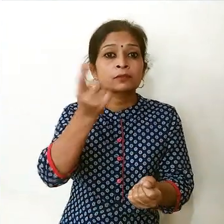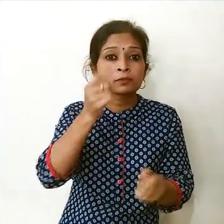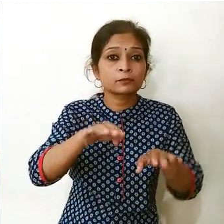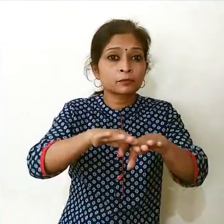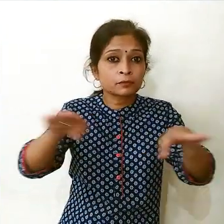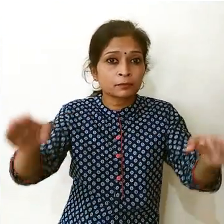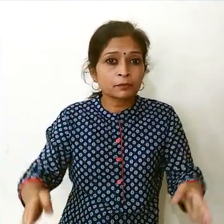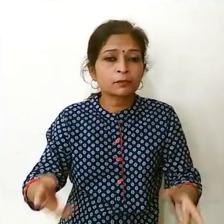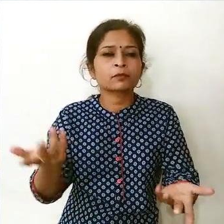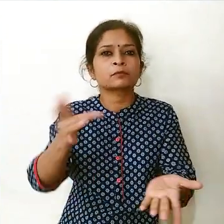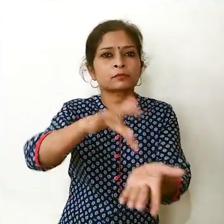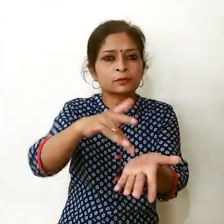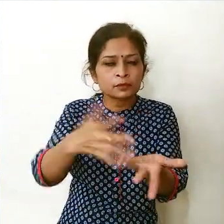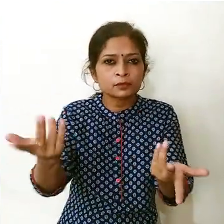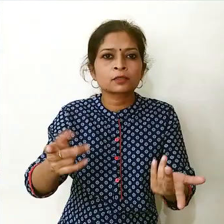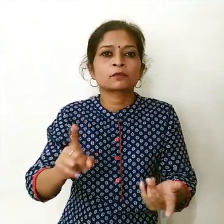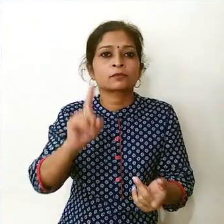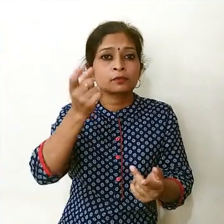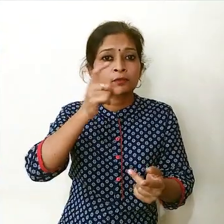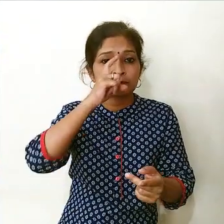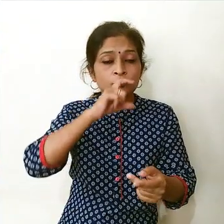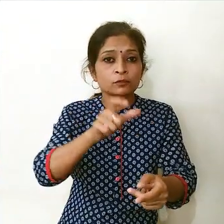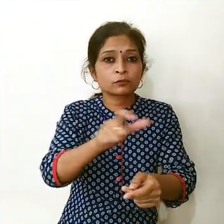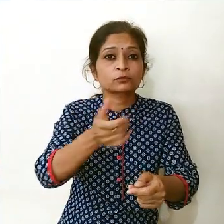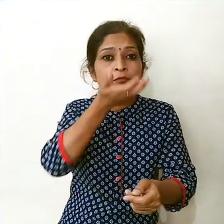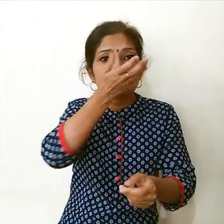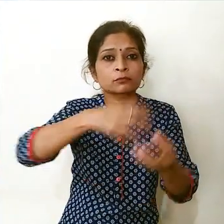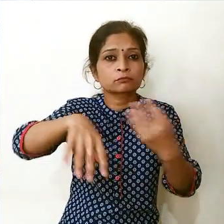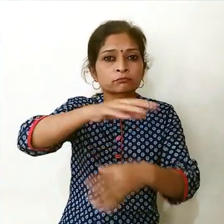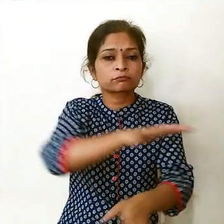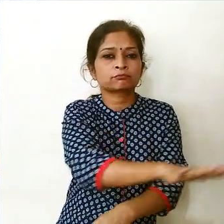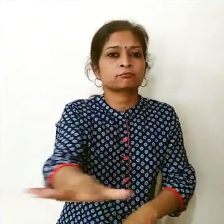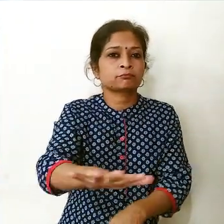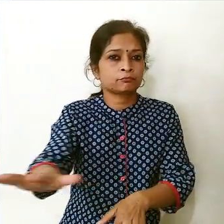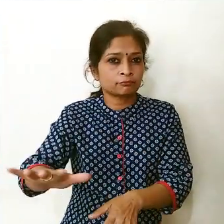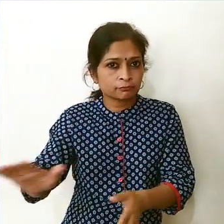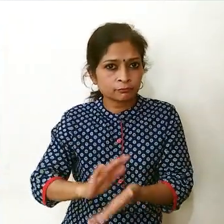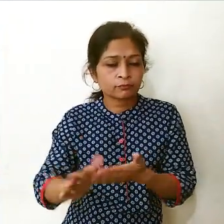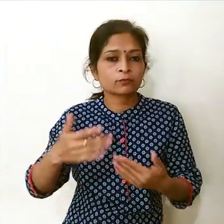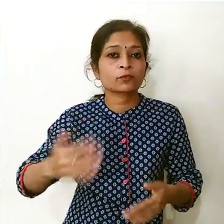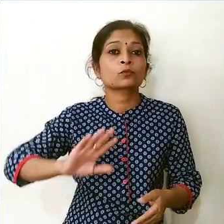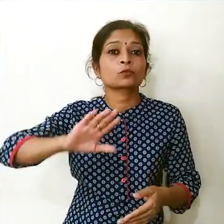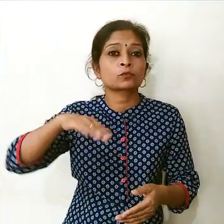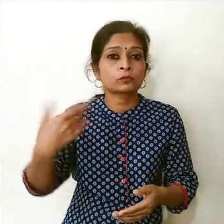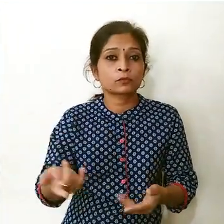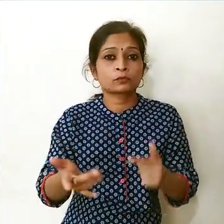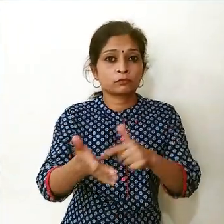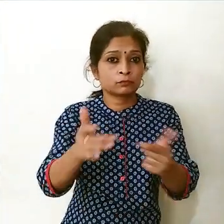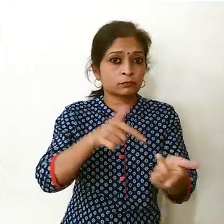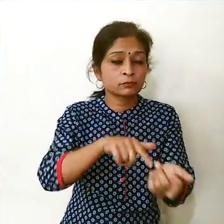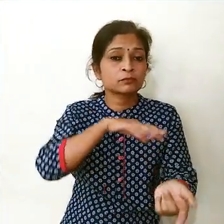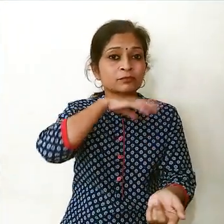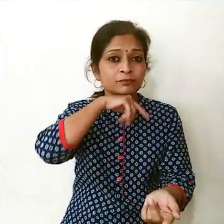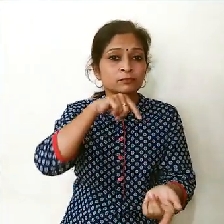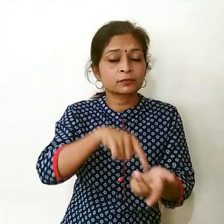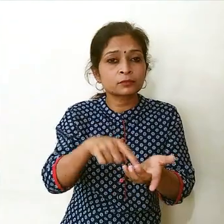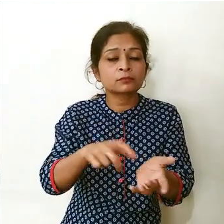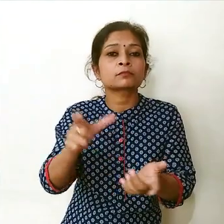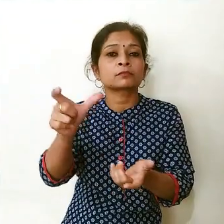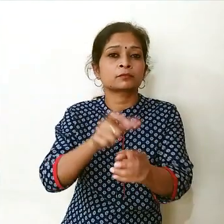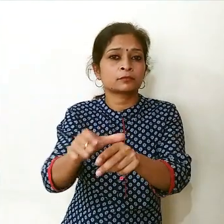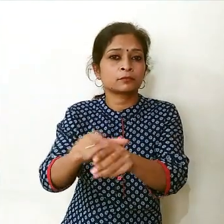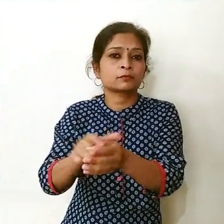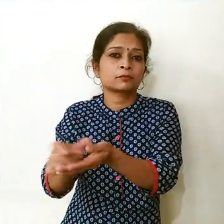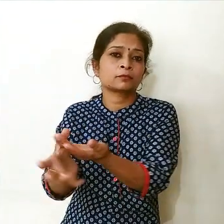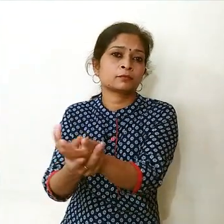तरह सब्जी रख देगे। उसको साबून के पानी सेख साव करने ने के बाद हमे पांपने अच्छी करिक्तार से सबन से